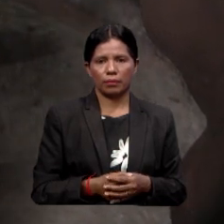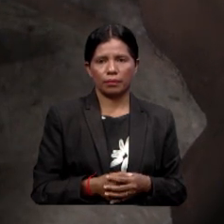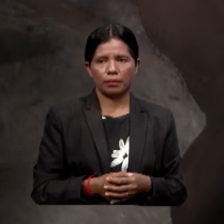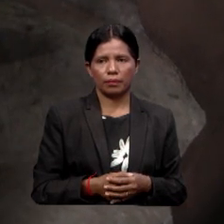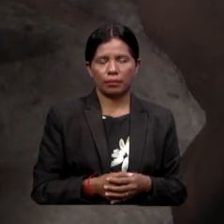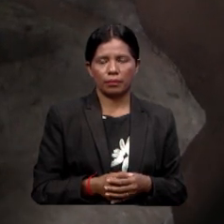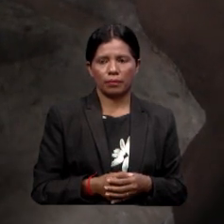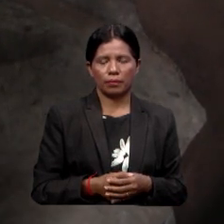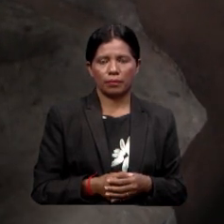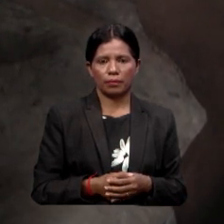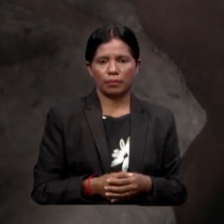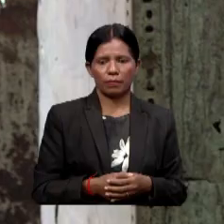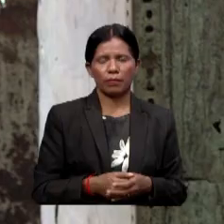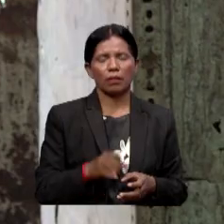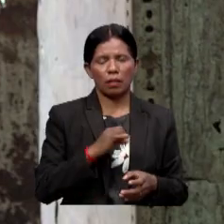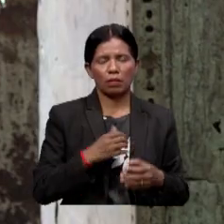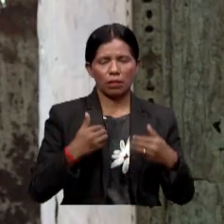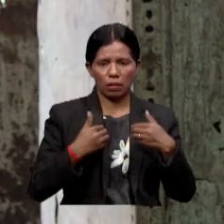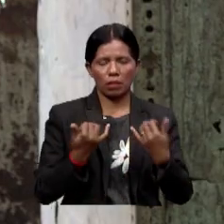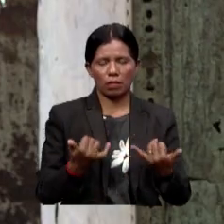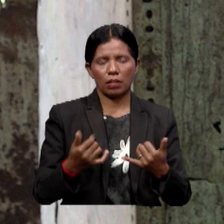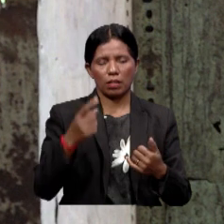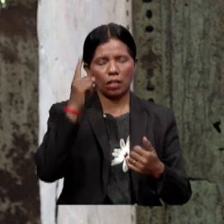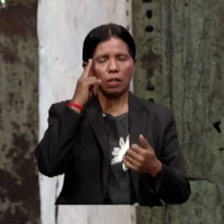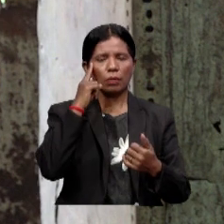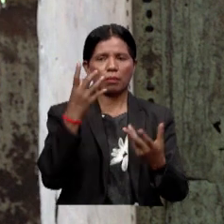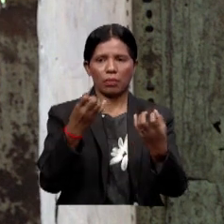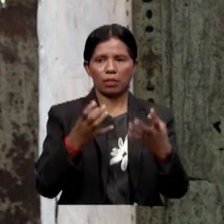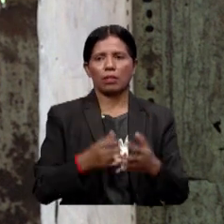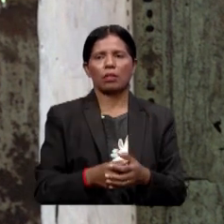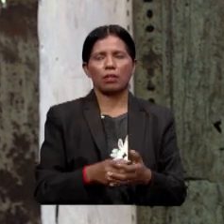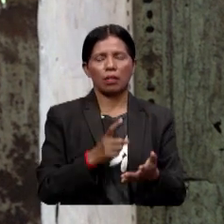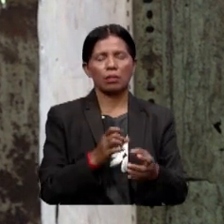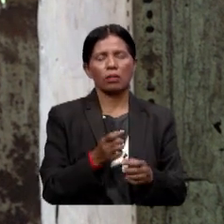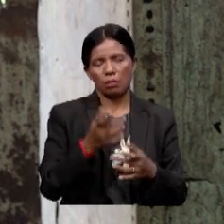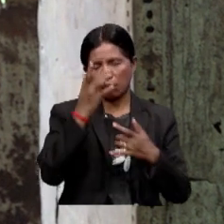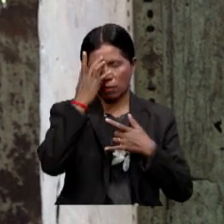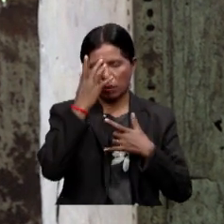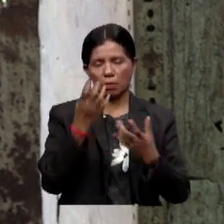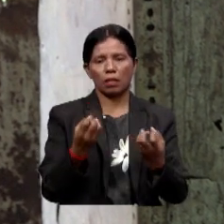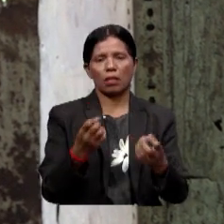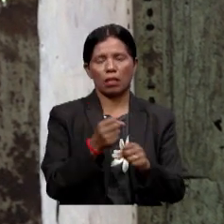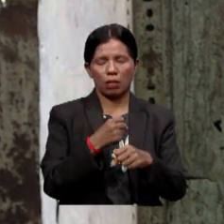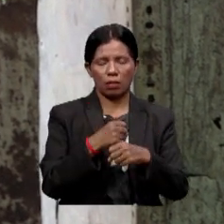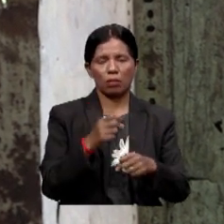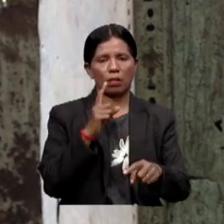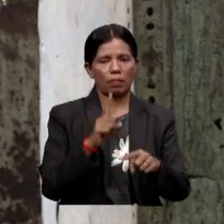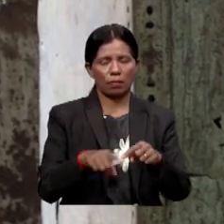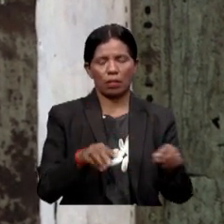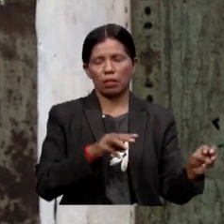Kole se si na lu imbarak na ko ga ite samo bele se mora se te ta mora